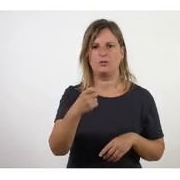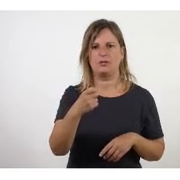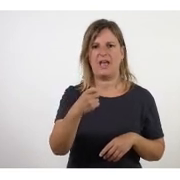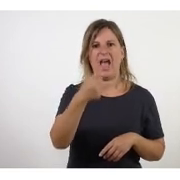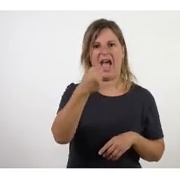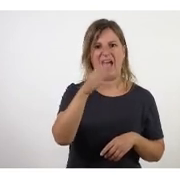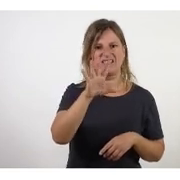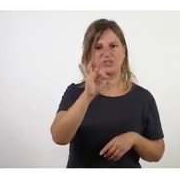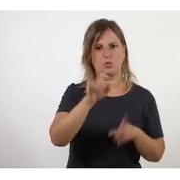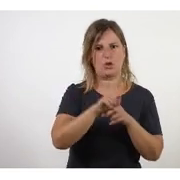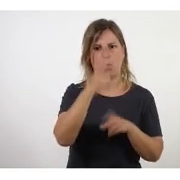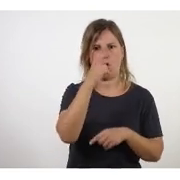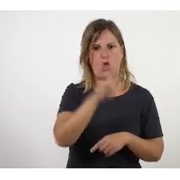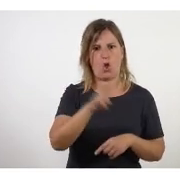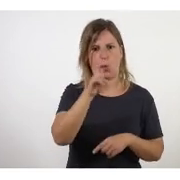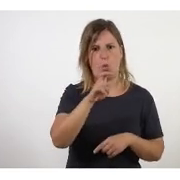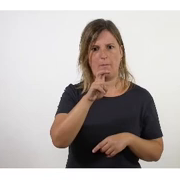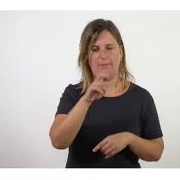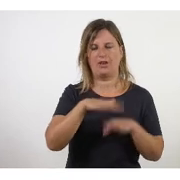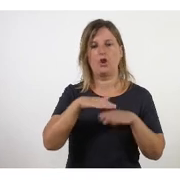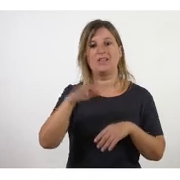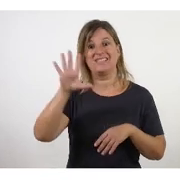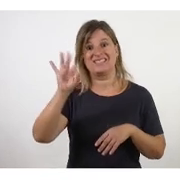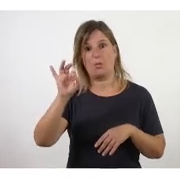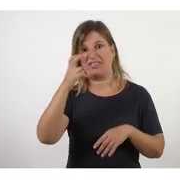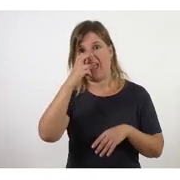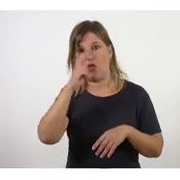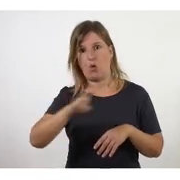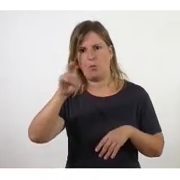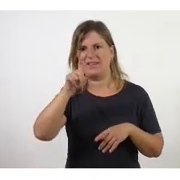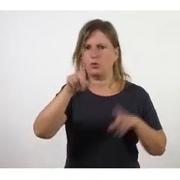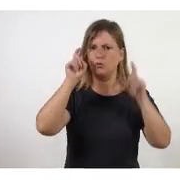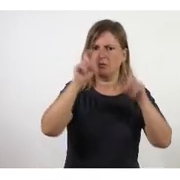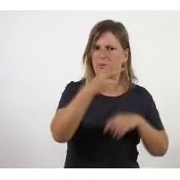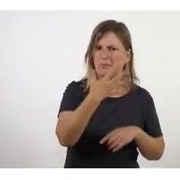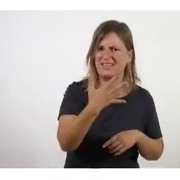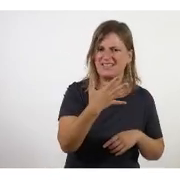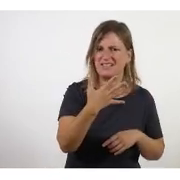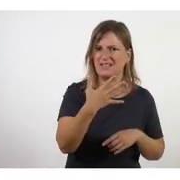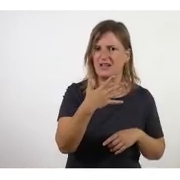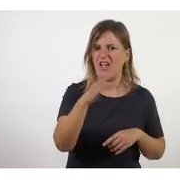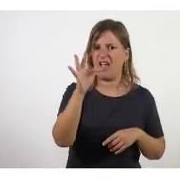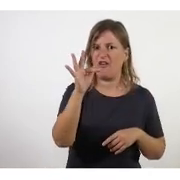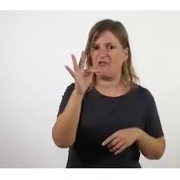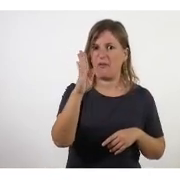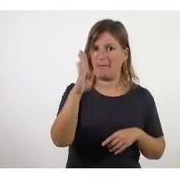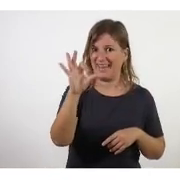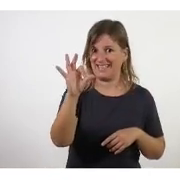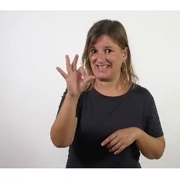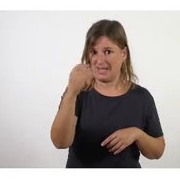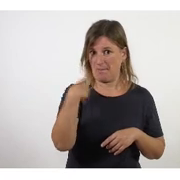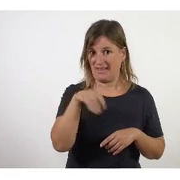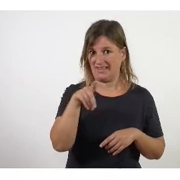i si el que tu recomanes és A25. suposo que es refereix als frames per segon. Sí, deu